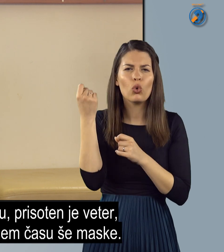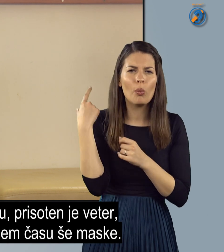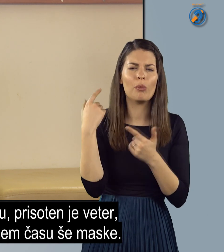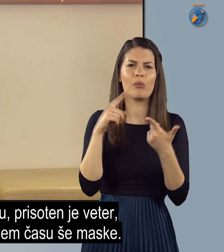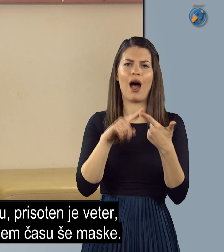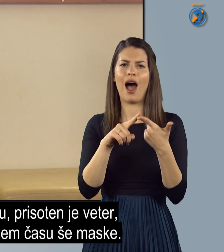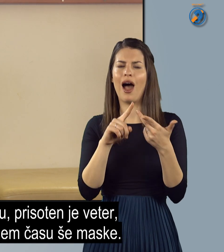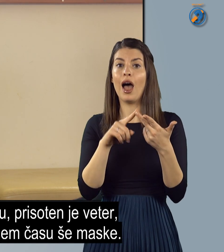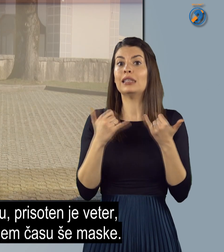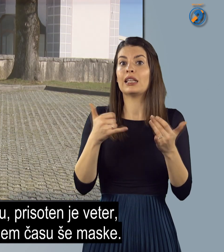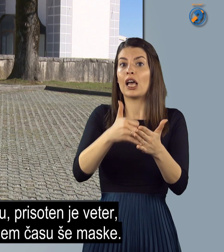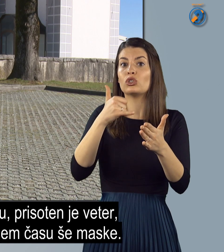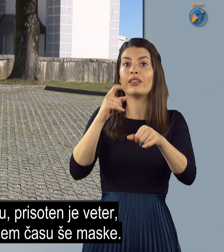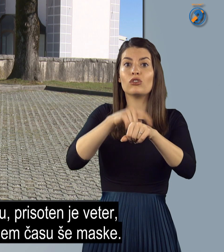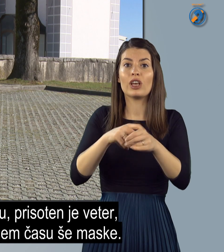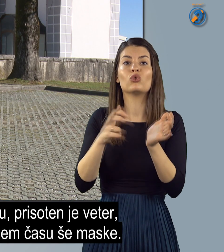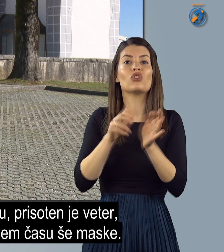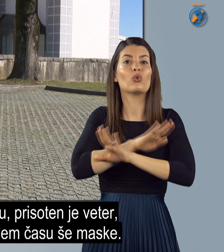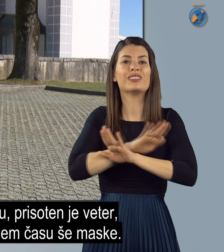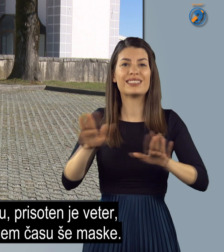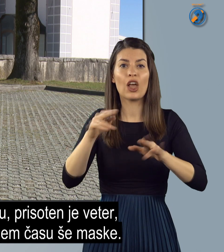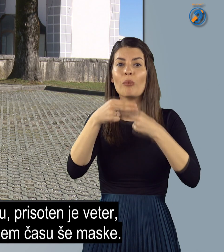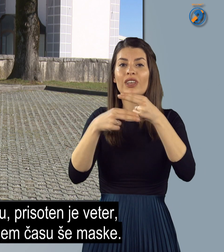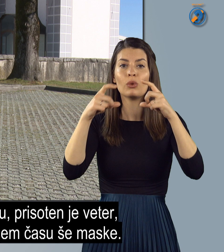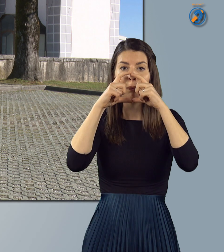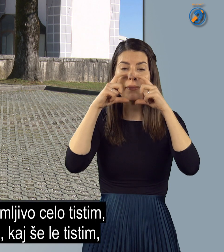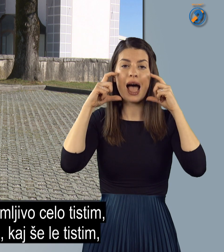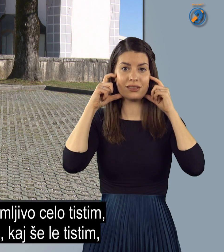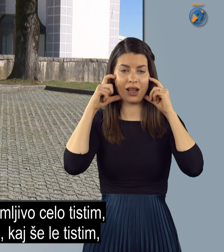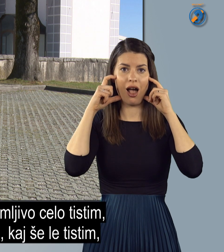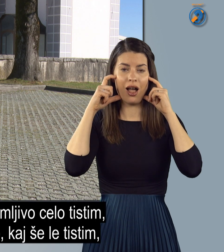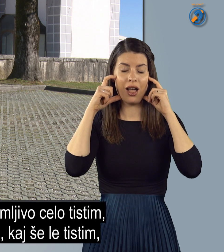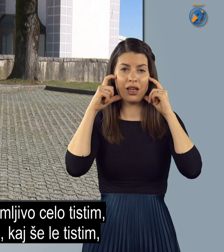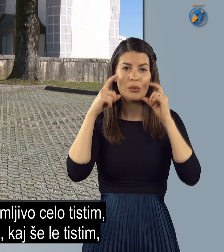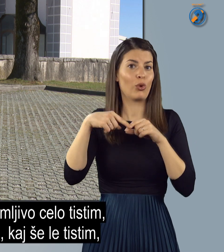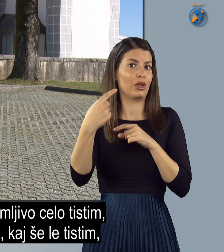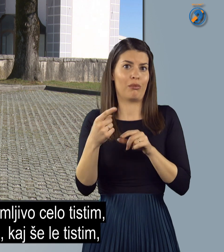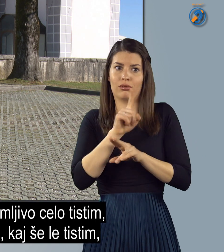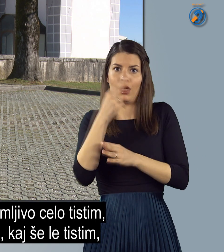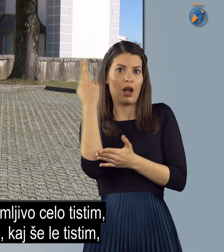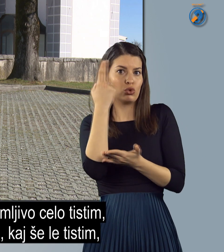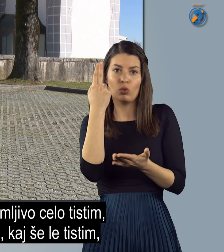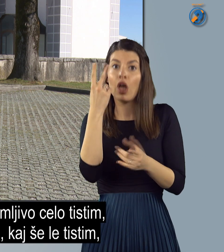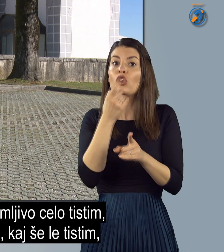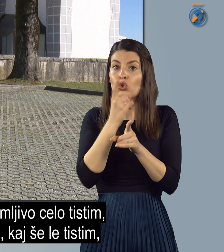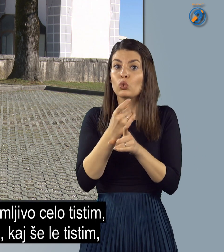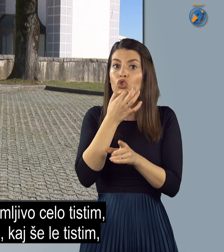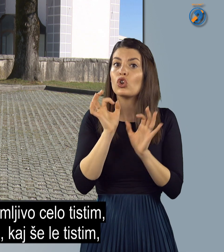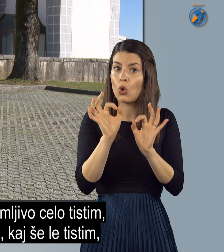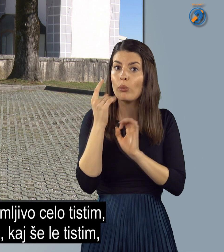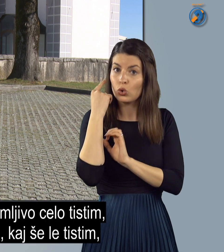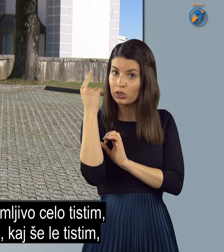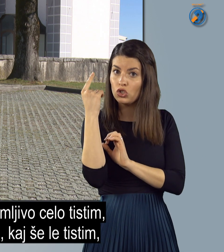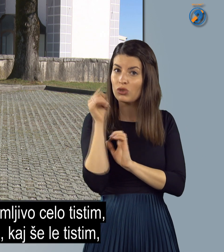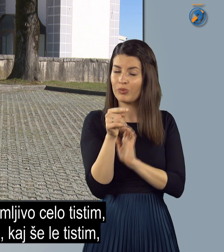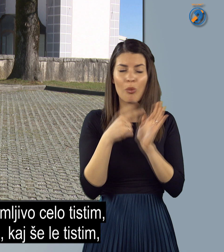hrup, zdaj v zadnjem času še maske, a ne, tako da je nerazumljivo tudi tistim, ki dobro